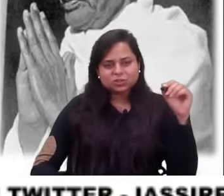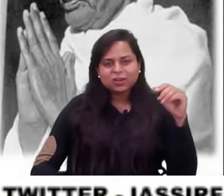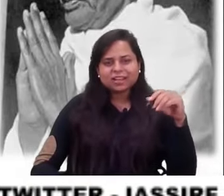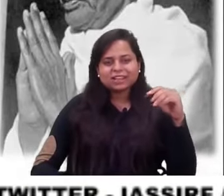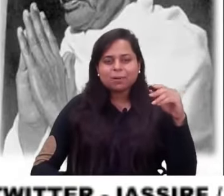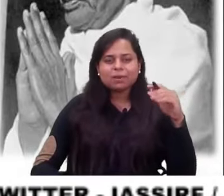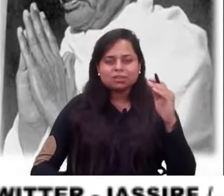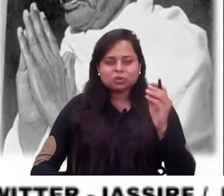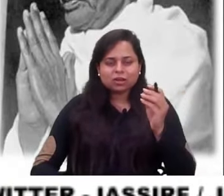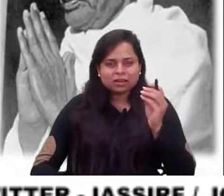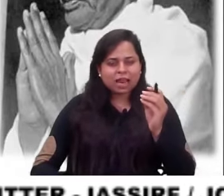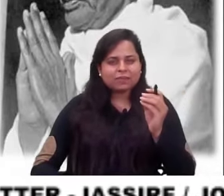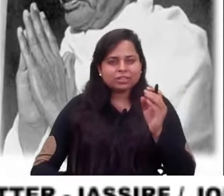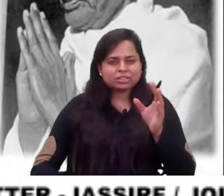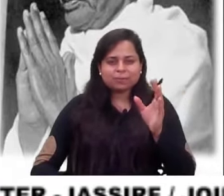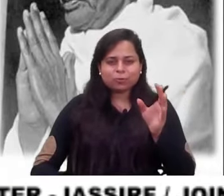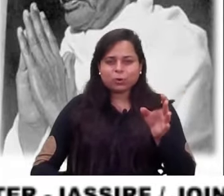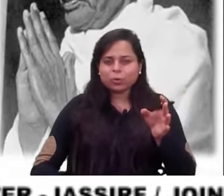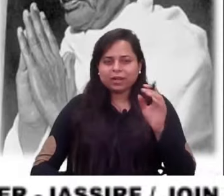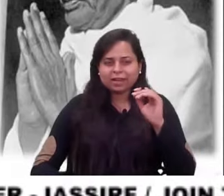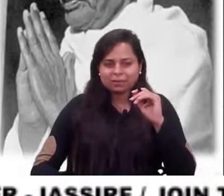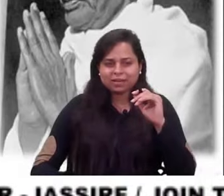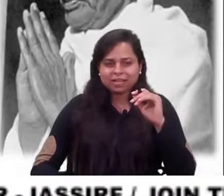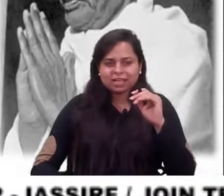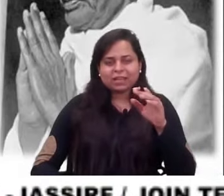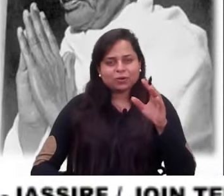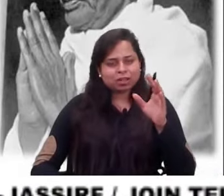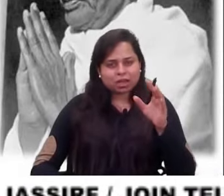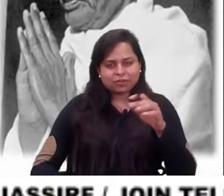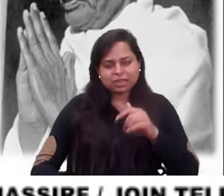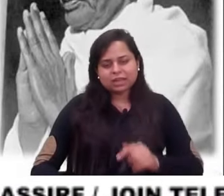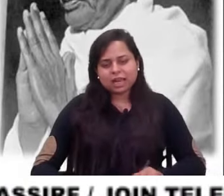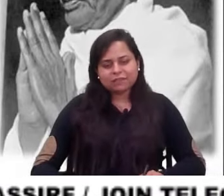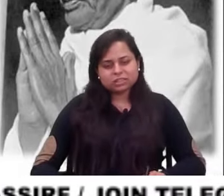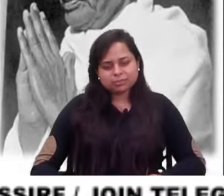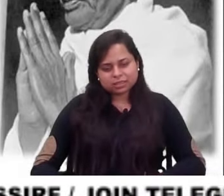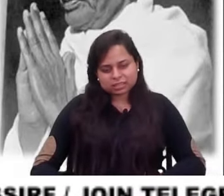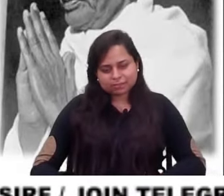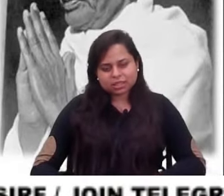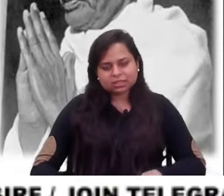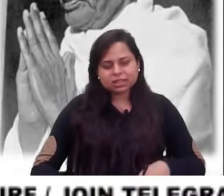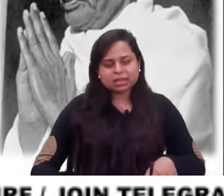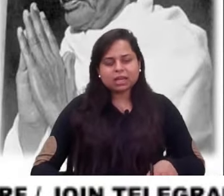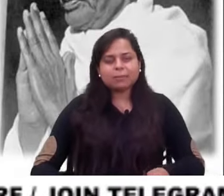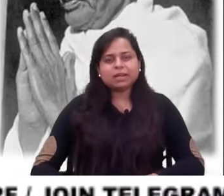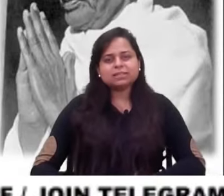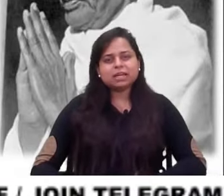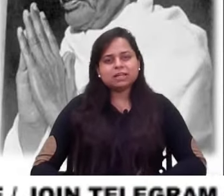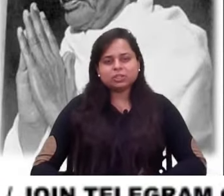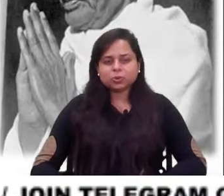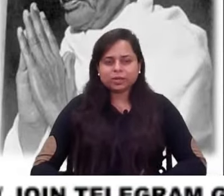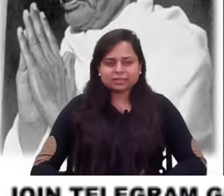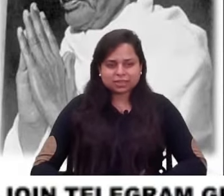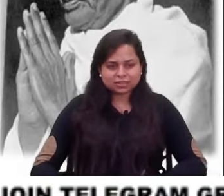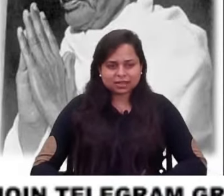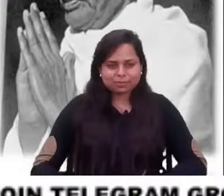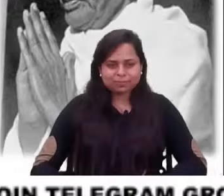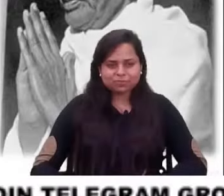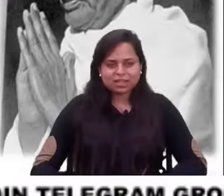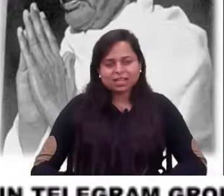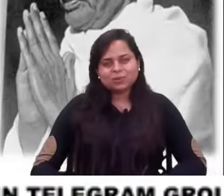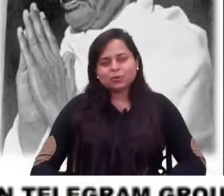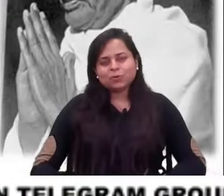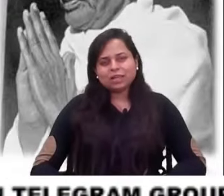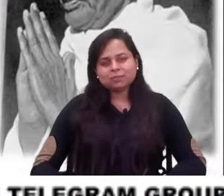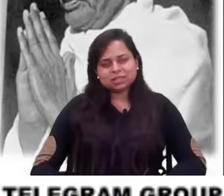बात हो गई बच्चों की जो लैंग्वेज से नहीं बनी ने काफी मदद की हमारे सारे देश को एक साथ